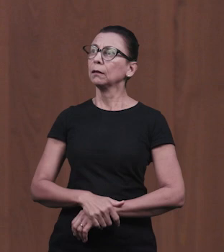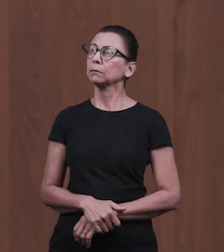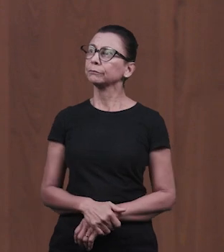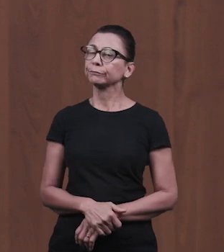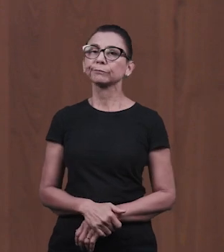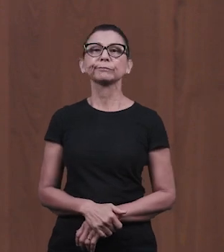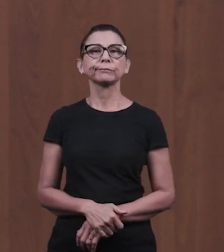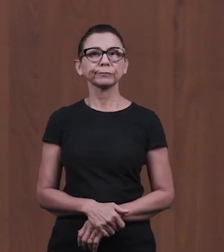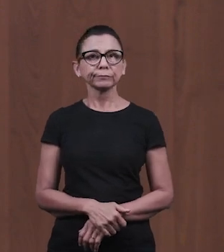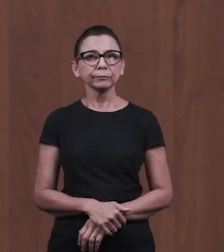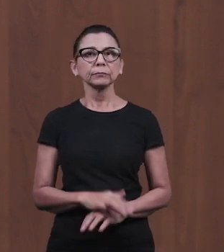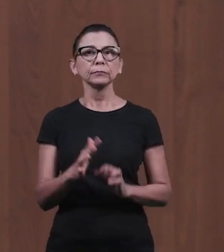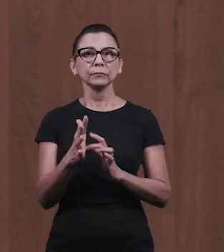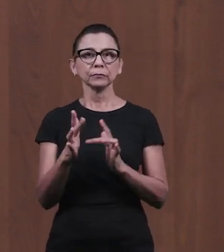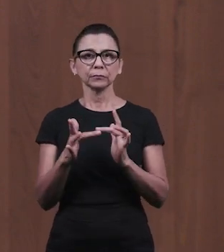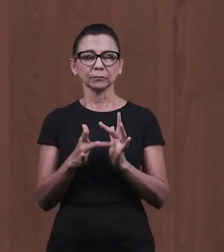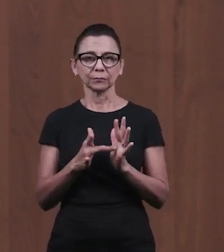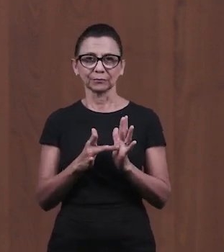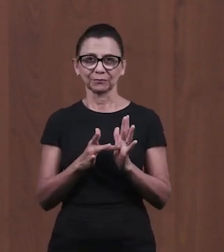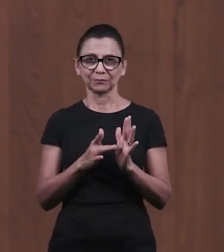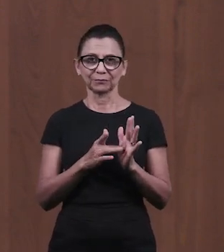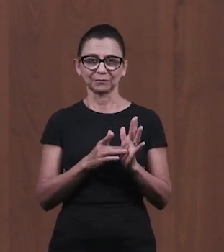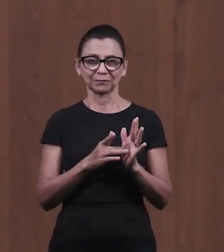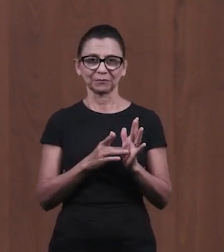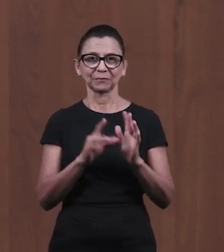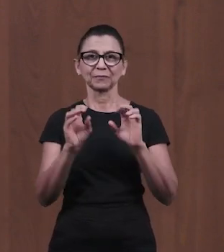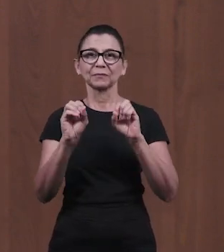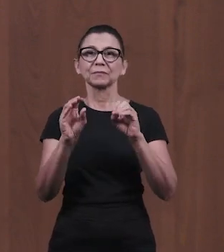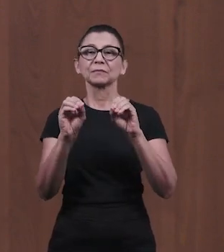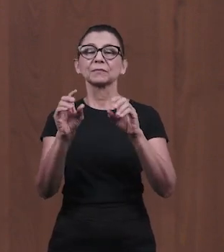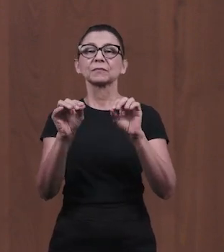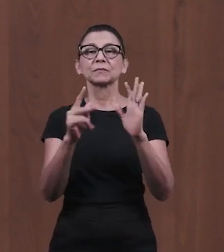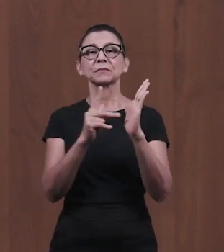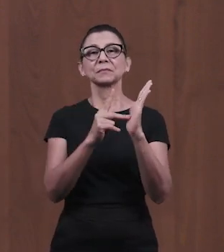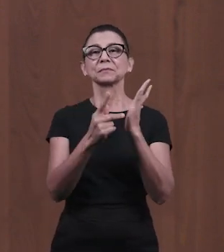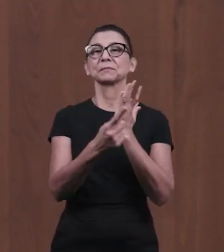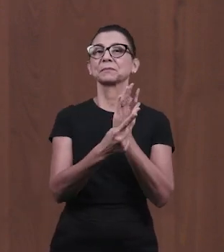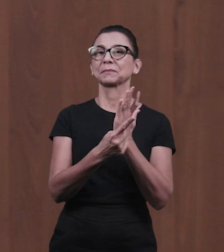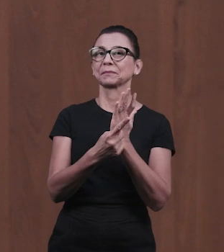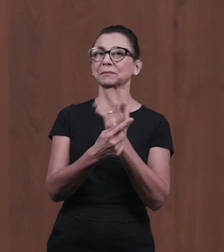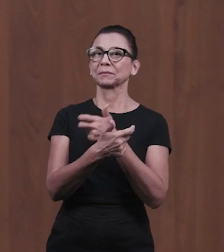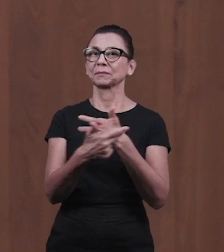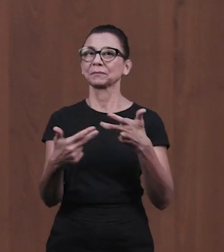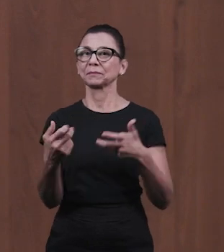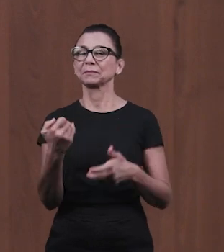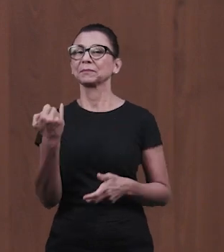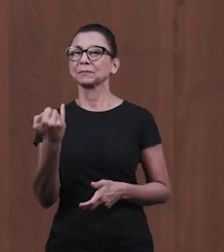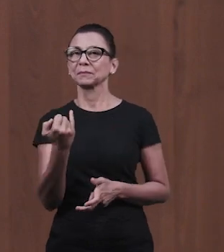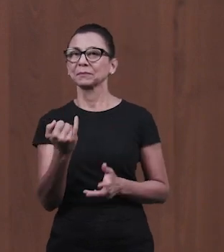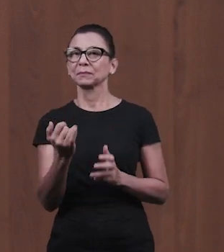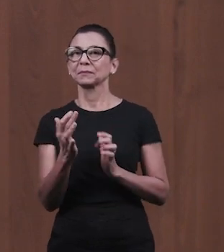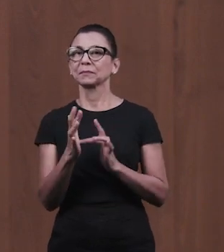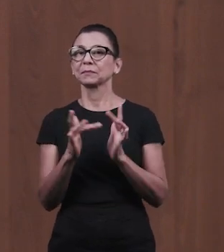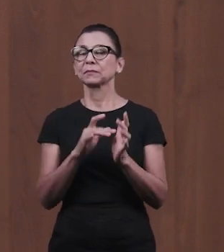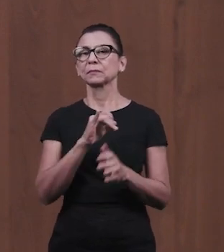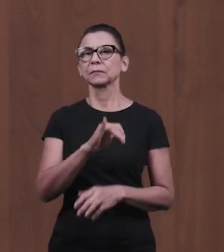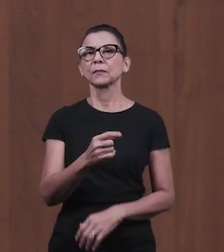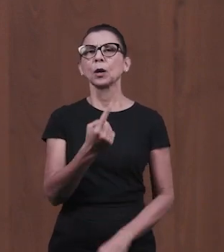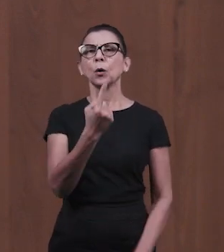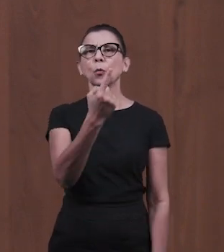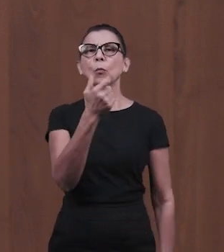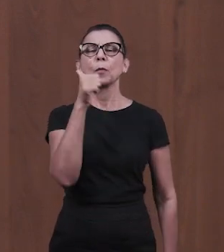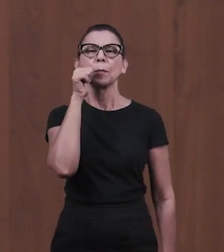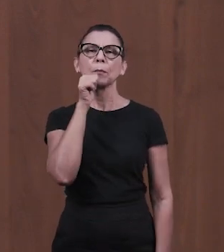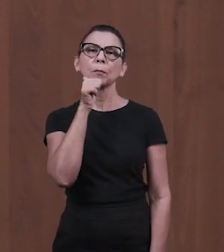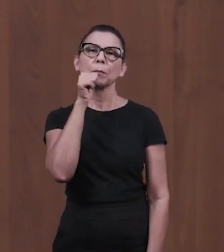дрожь. Когда Господь Иисус рассказал нам эту притчу, Он хотел научить нам чему-то очень важному. Он сказал, женщина